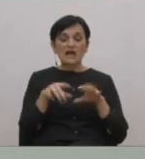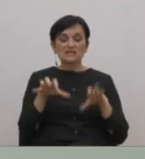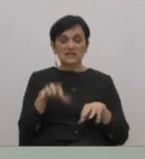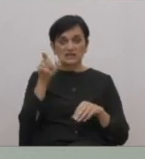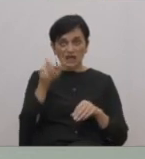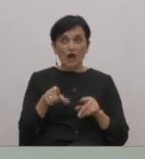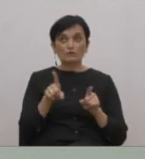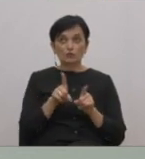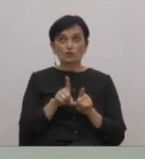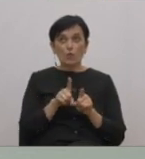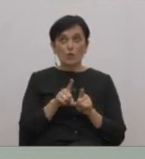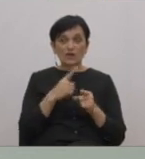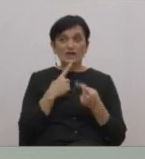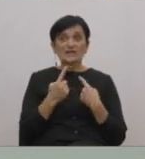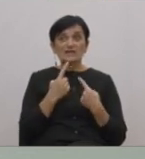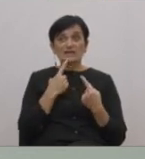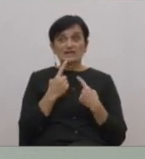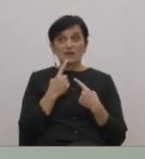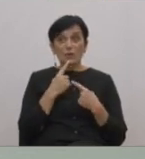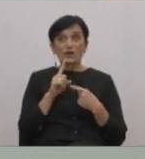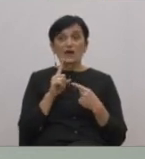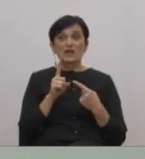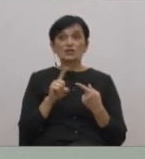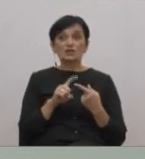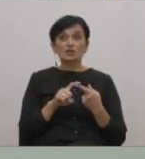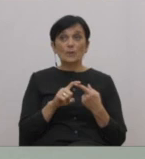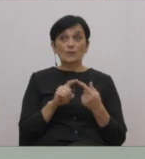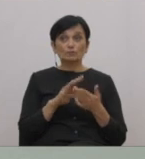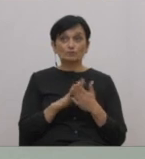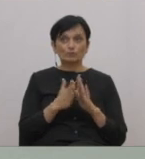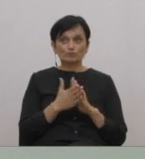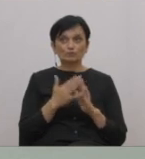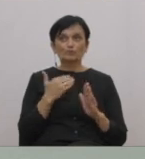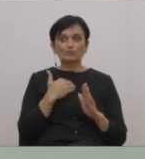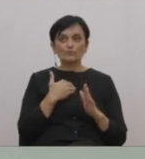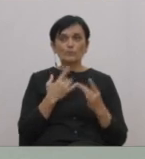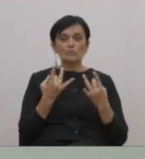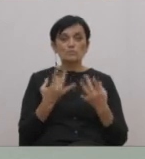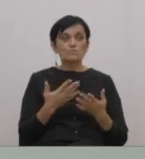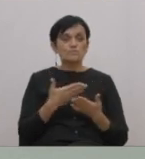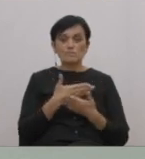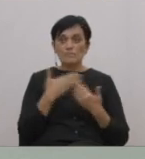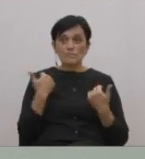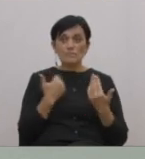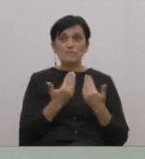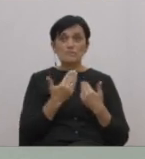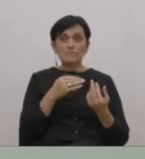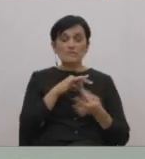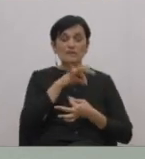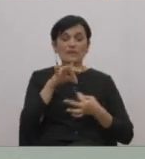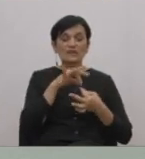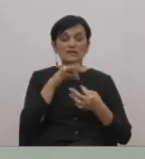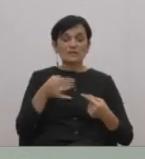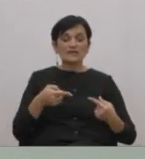ამასთან დაკავშირებით ისაუბრა. La ce heba, tavat, lobarevasta, mei, bro, tavat, minda, mogiți odată, zedveti, dați za